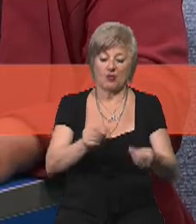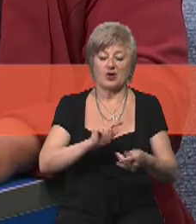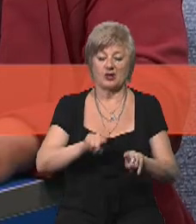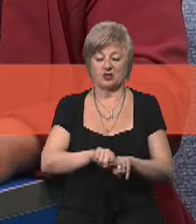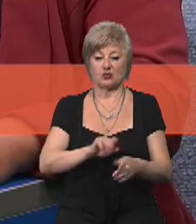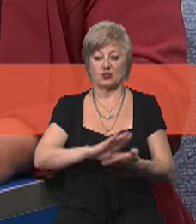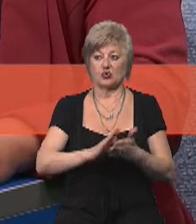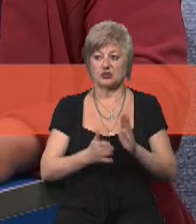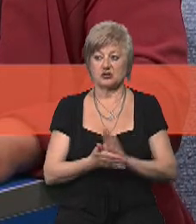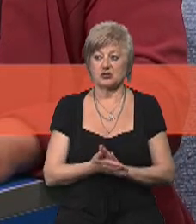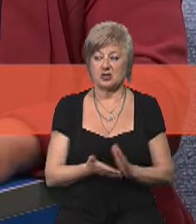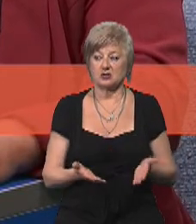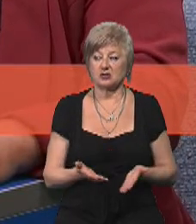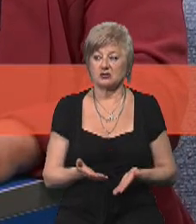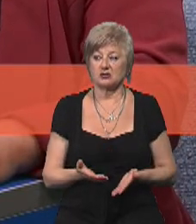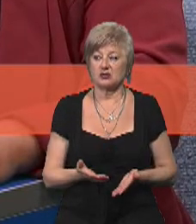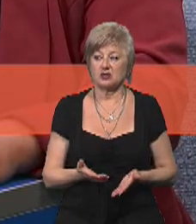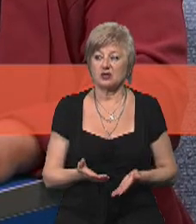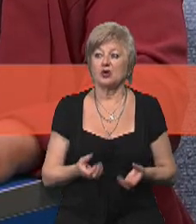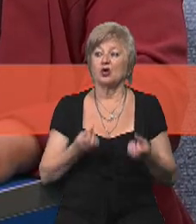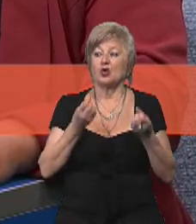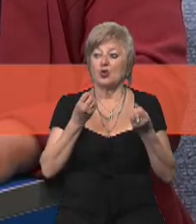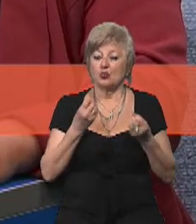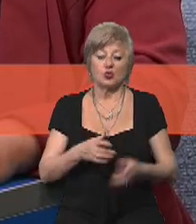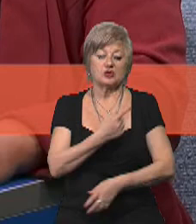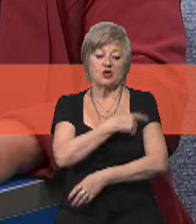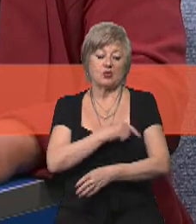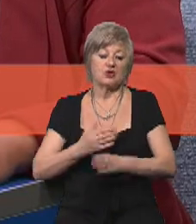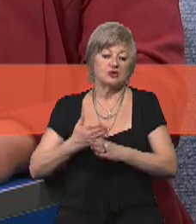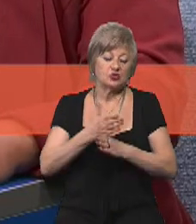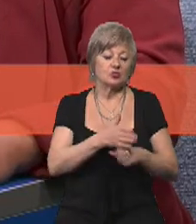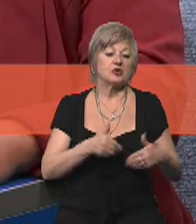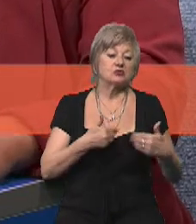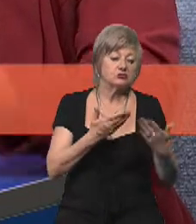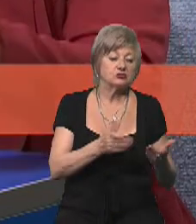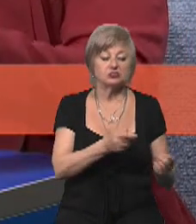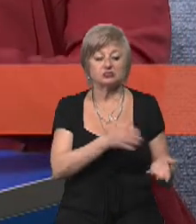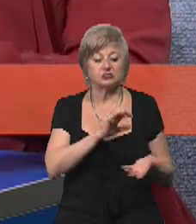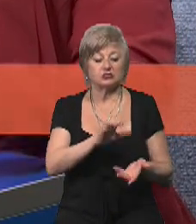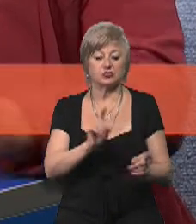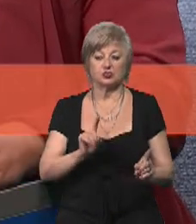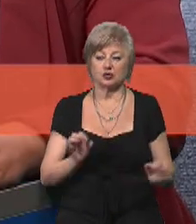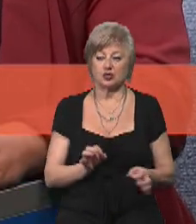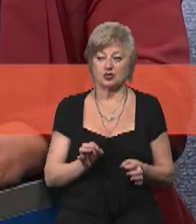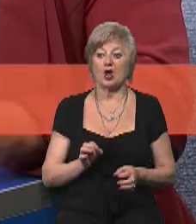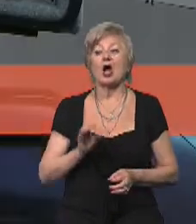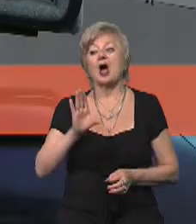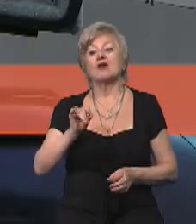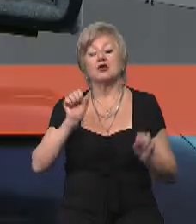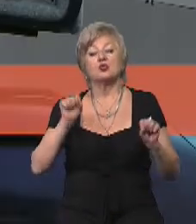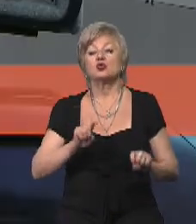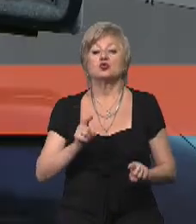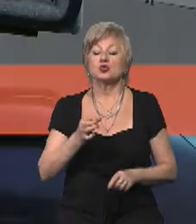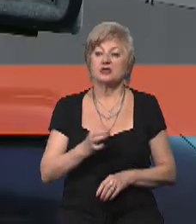ситуацію, хоча б як мінімум просто прийти в лікарню і провідати нормально, не то, що там. Пані Ірина, а ви як можете